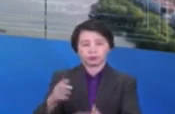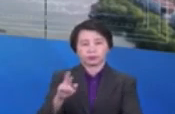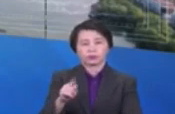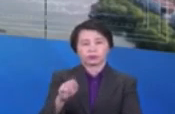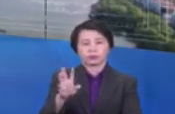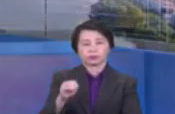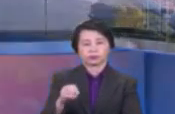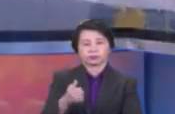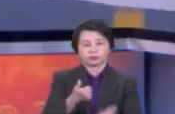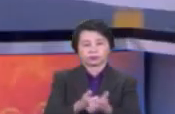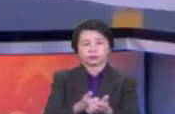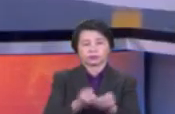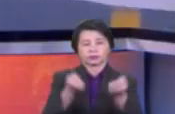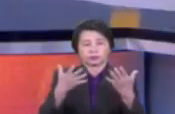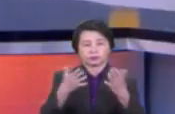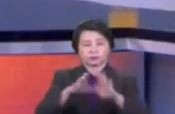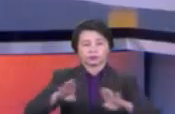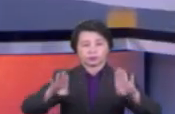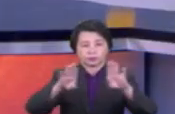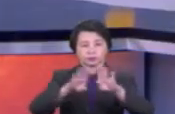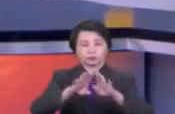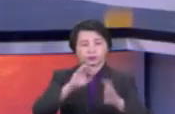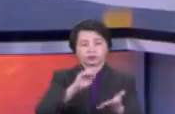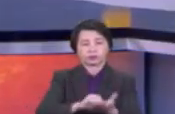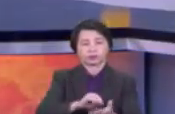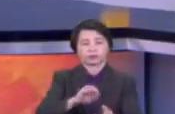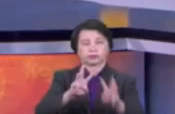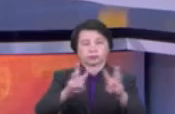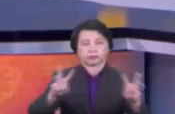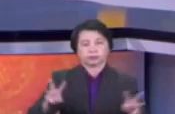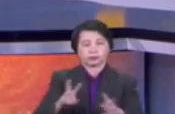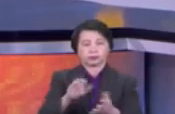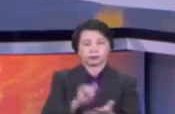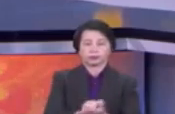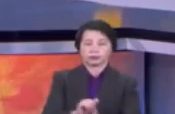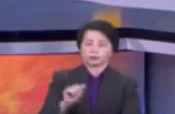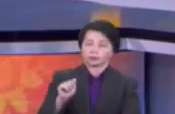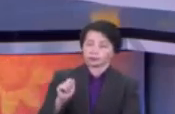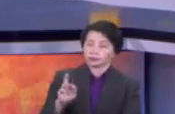RTM dan ikuti lebih banyak perkembangan berita menerusi berita wilayah. Kembali bersama dengan Atika Naim